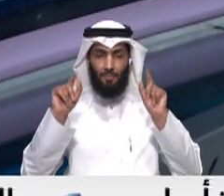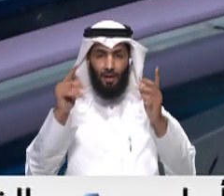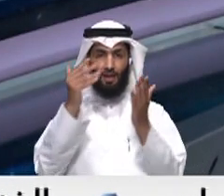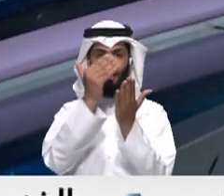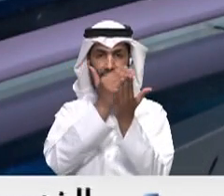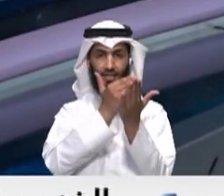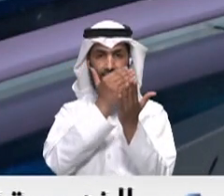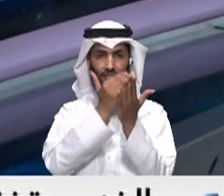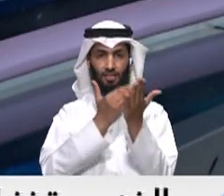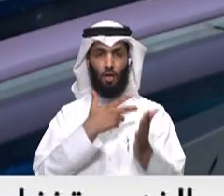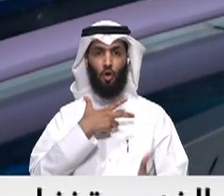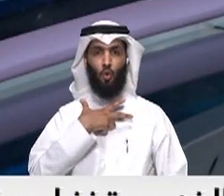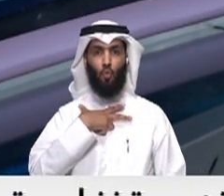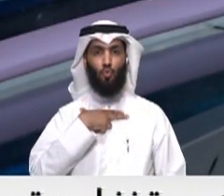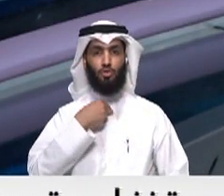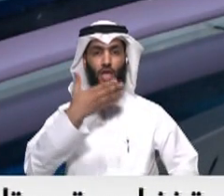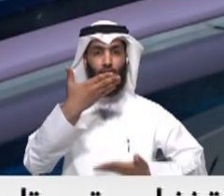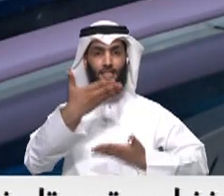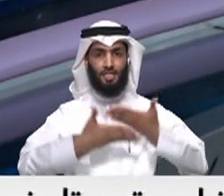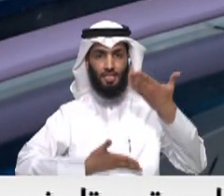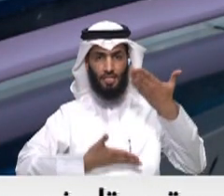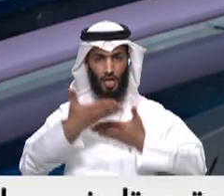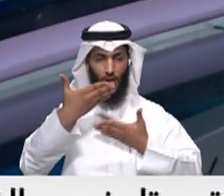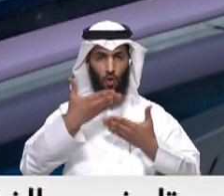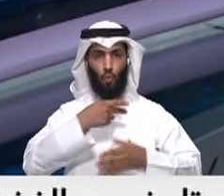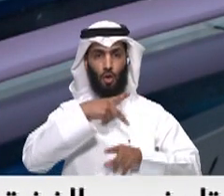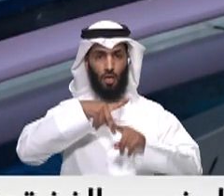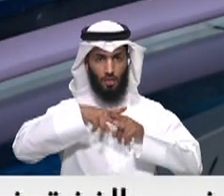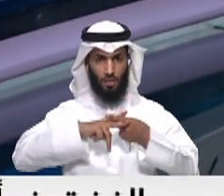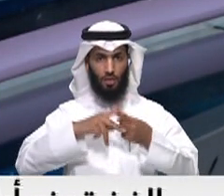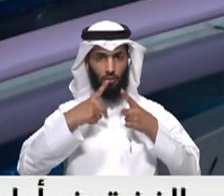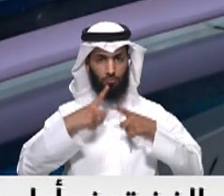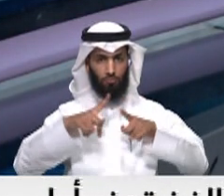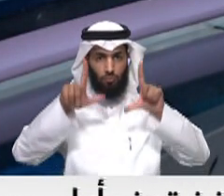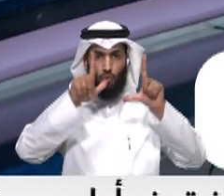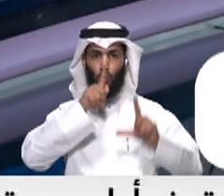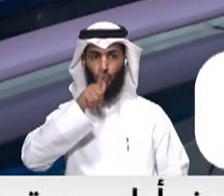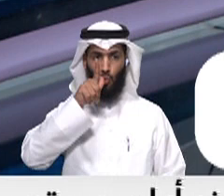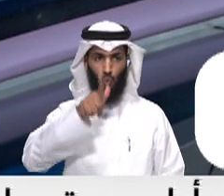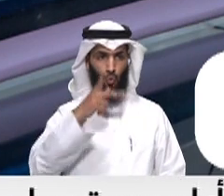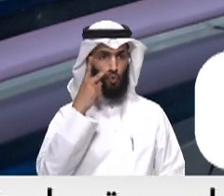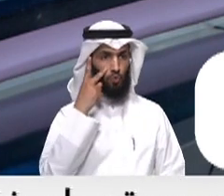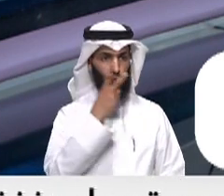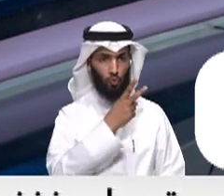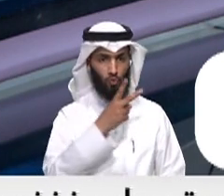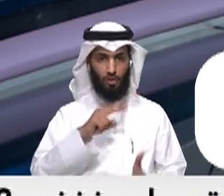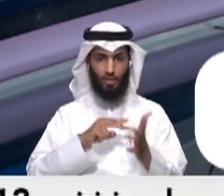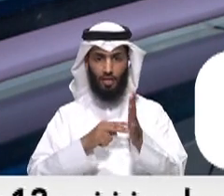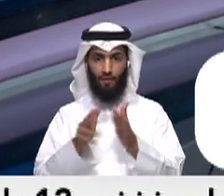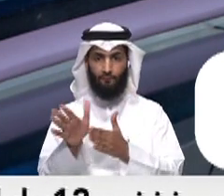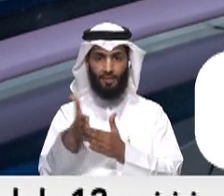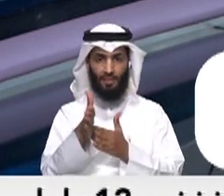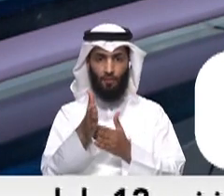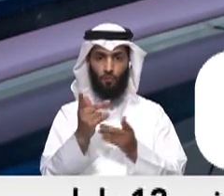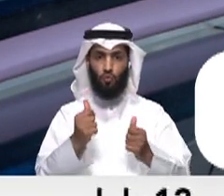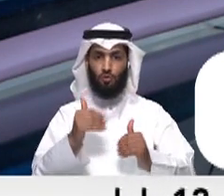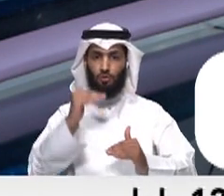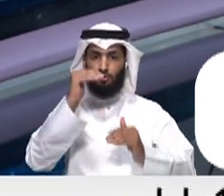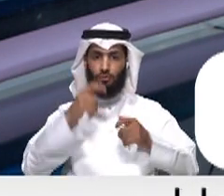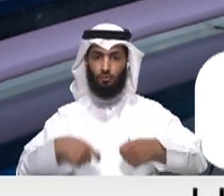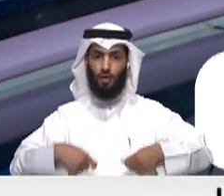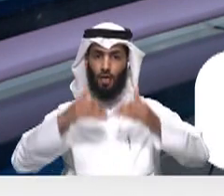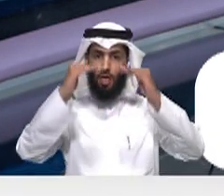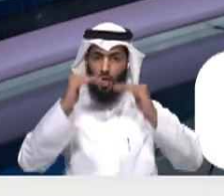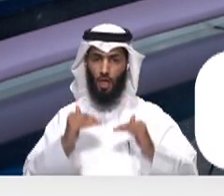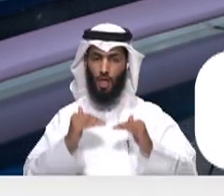اكدت وزاره التجاره والصناعه انها تشرف بشكل كامل على مزادات الاسماك والربيان لضمان سير